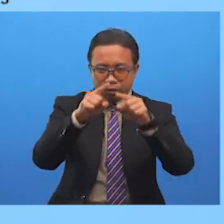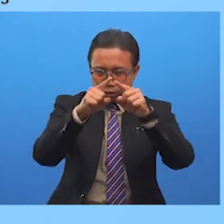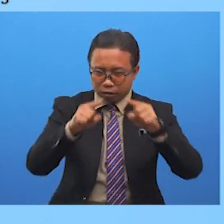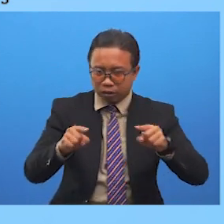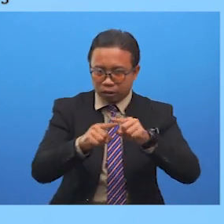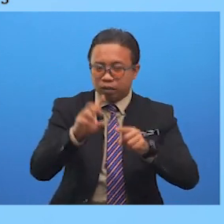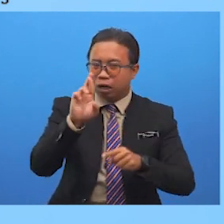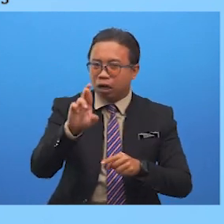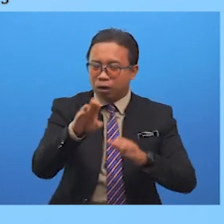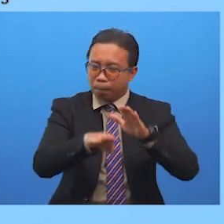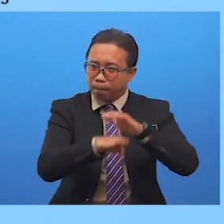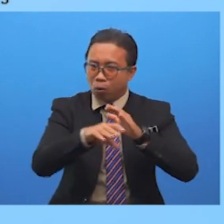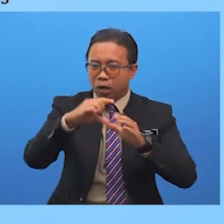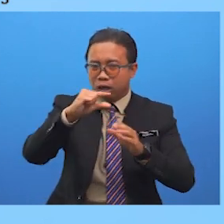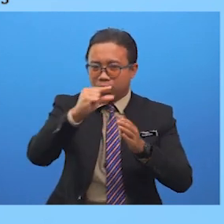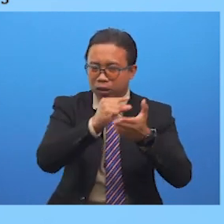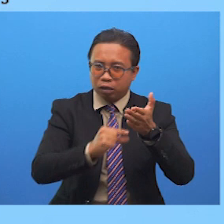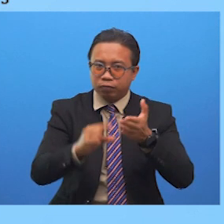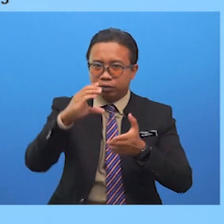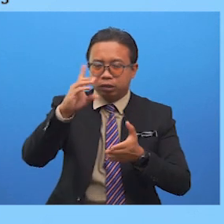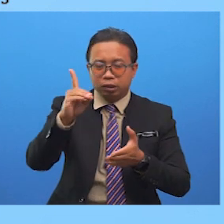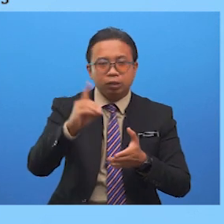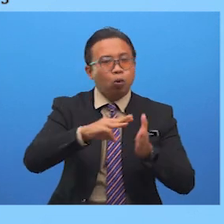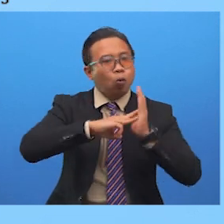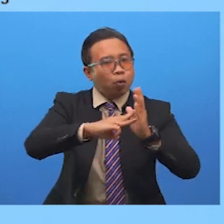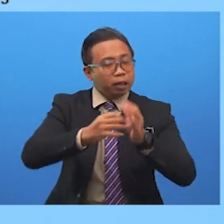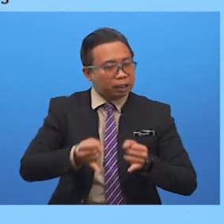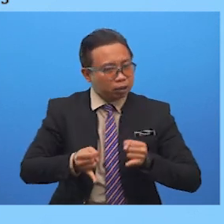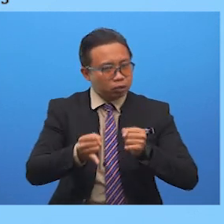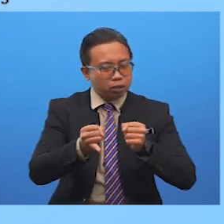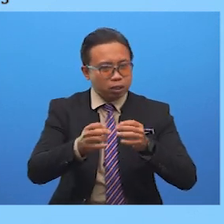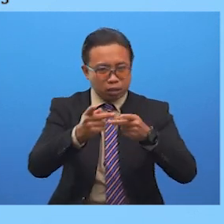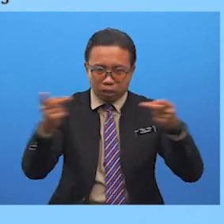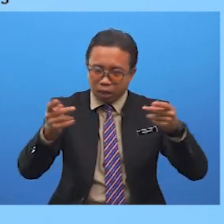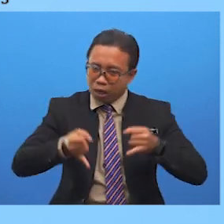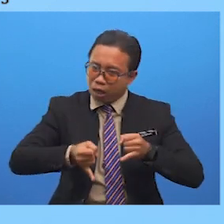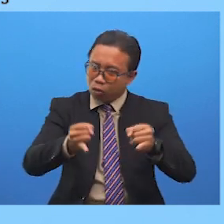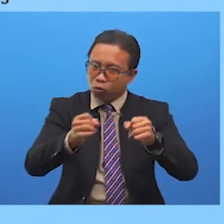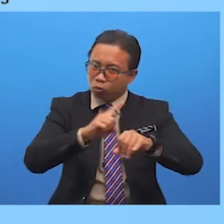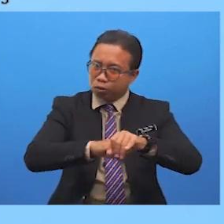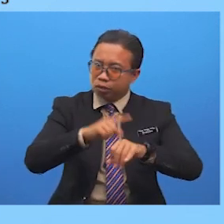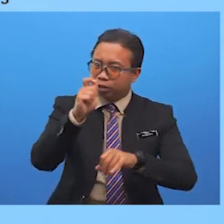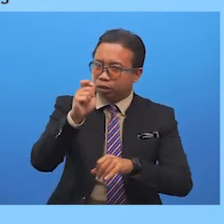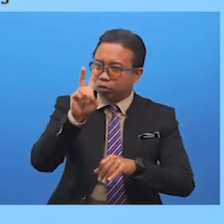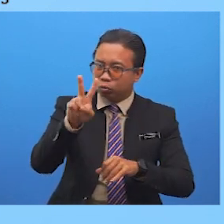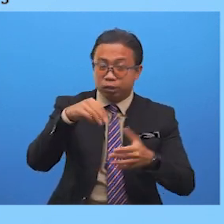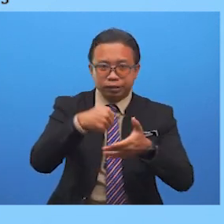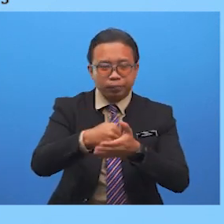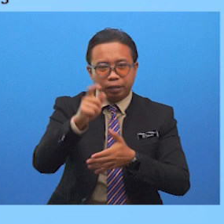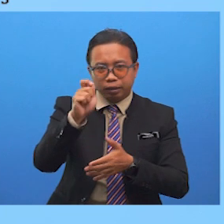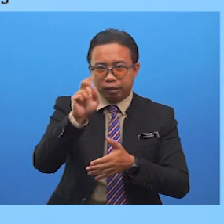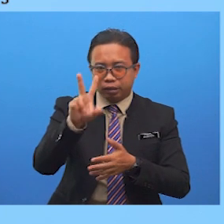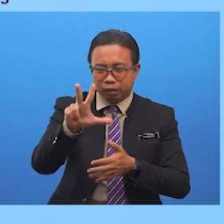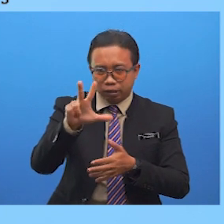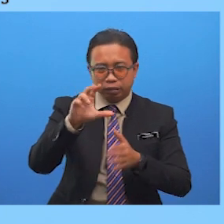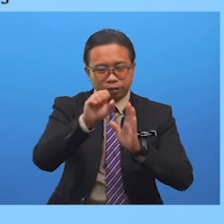yaitu luas di bawah grapsidae mewakili jarak yang dilalui dalam tempo tidur hingga